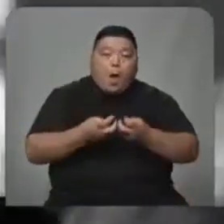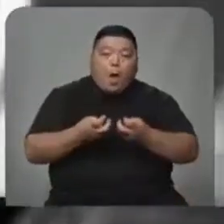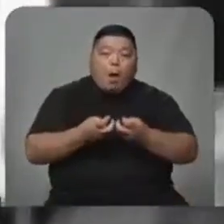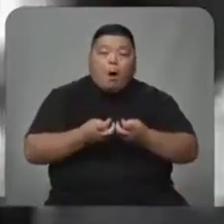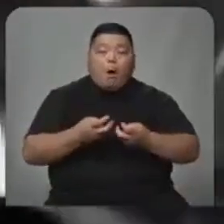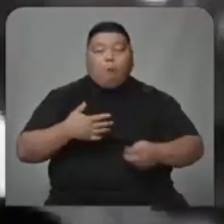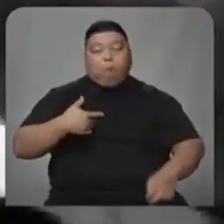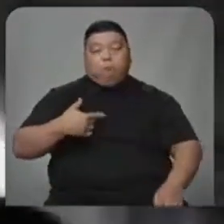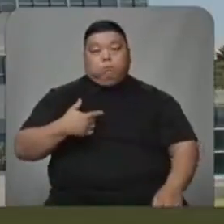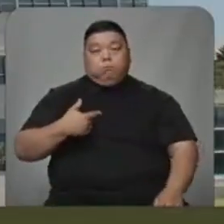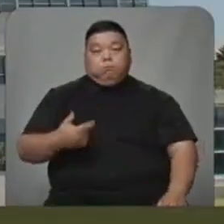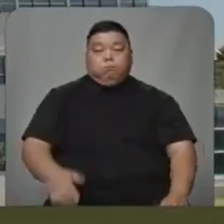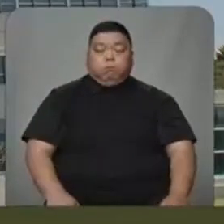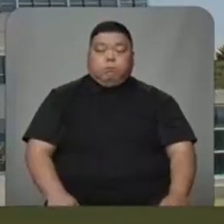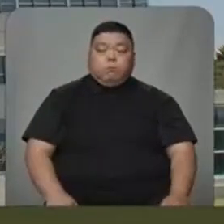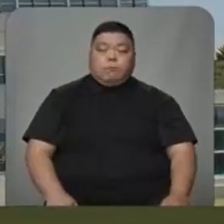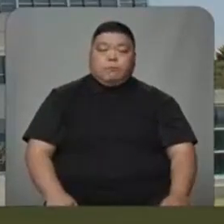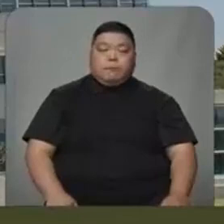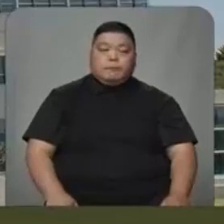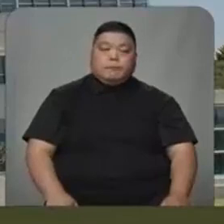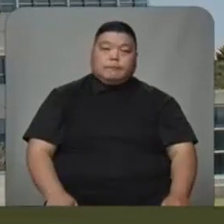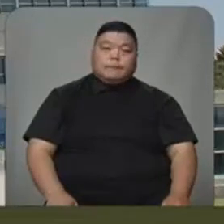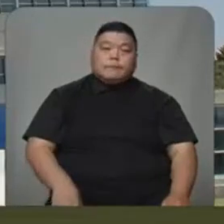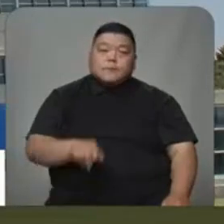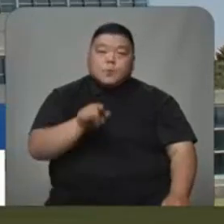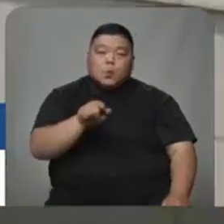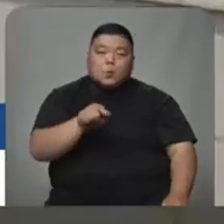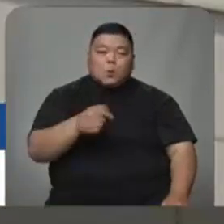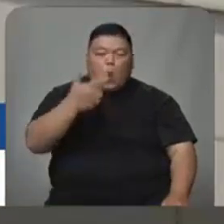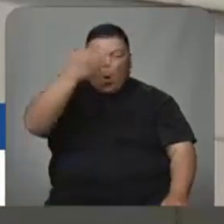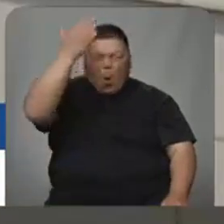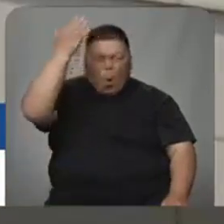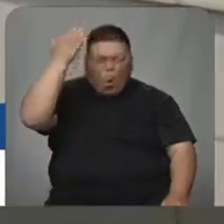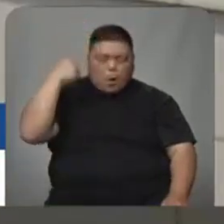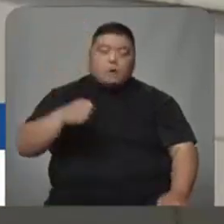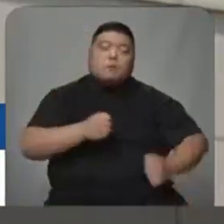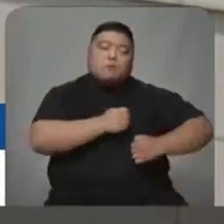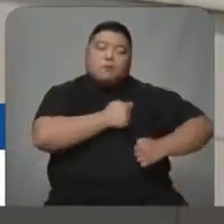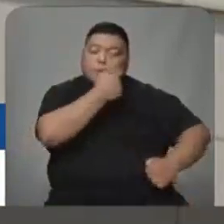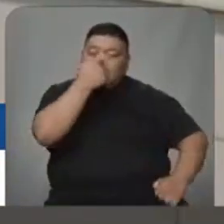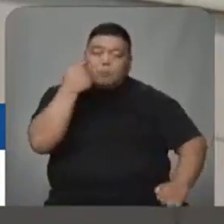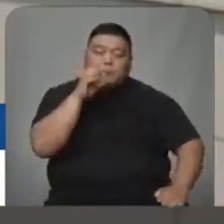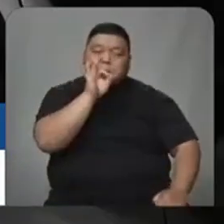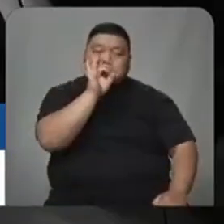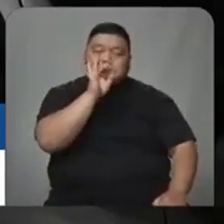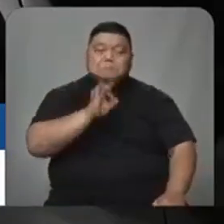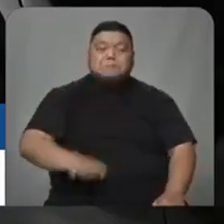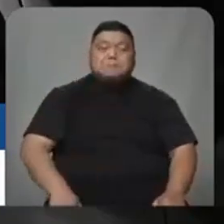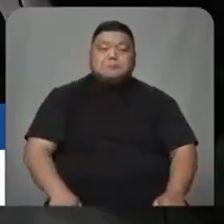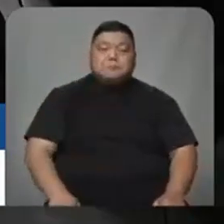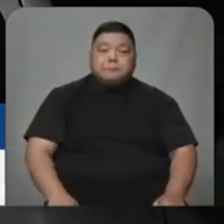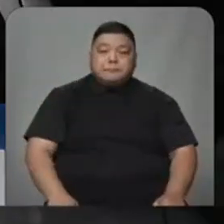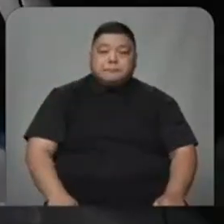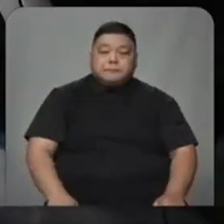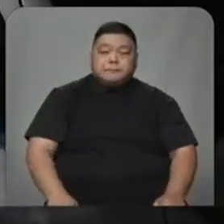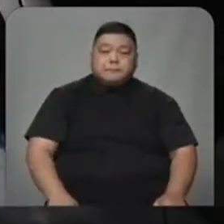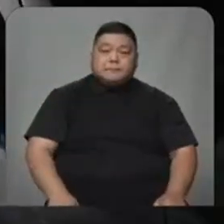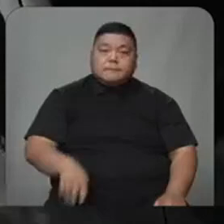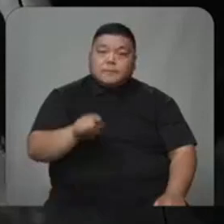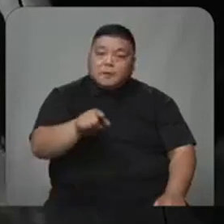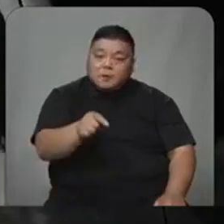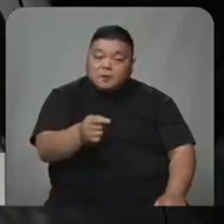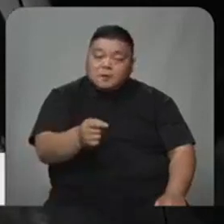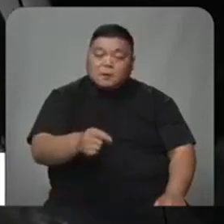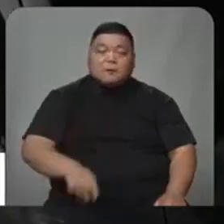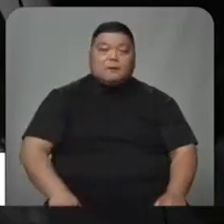가능성이 높은 상황입니다 이게 워낙 오래된 장비다 보니까 부에서는 확인이 불가능하고요 이런 식이라면 민간의